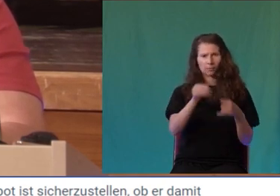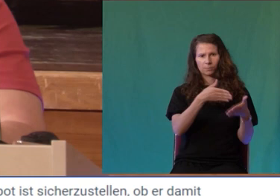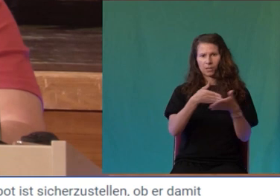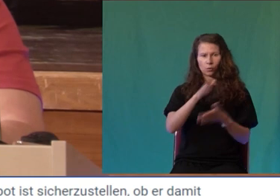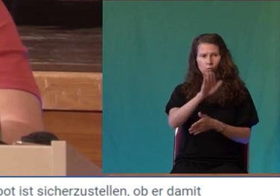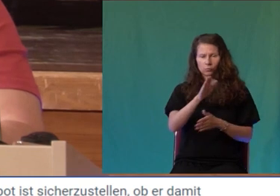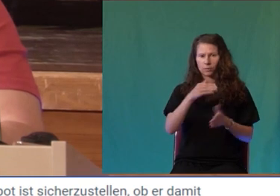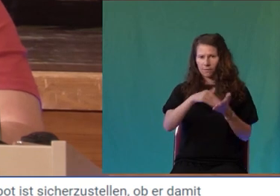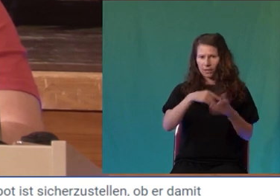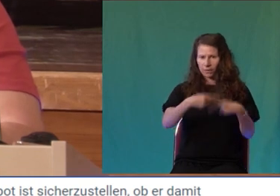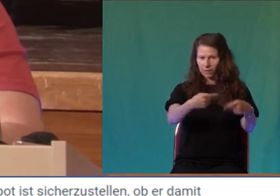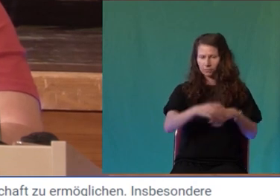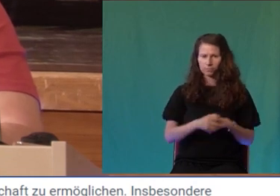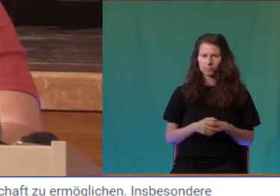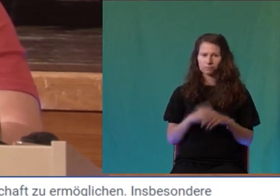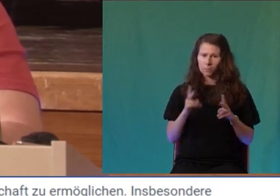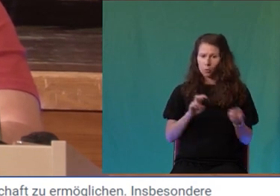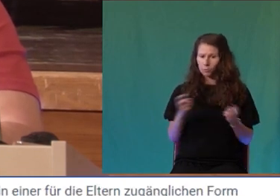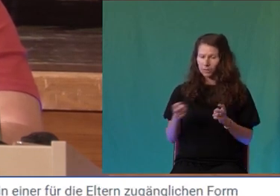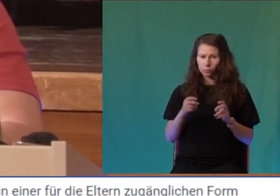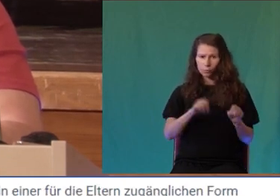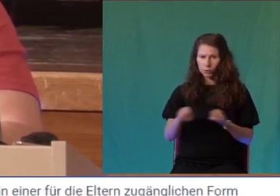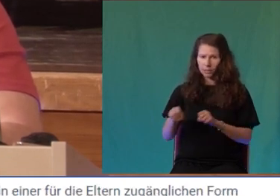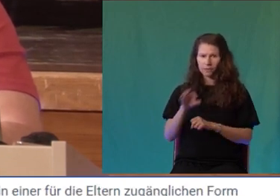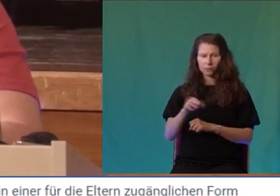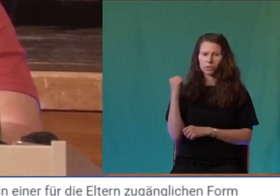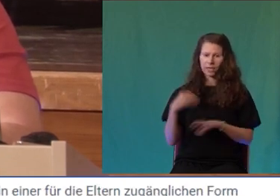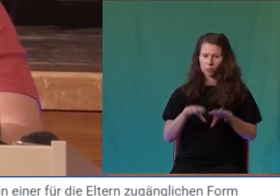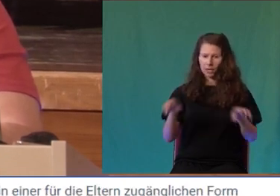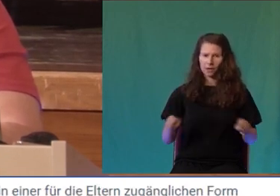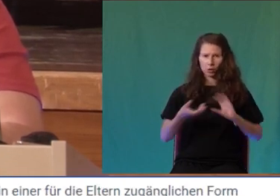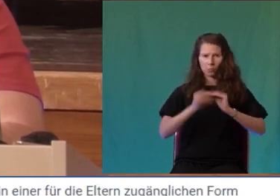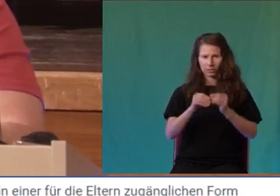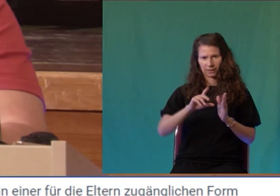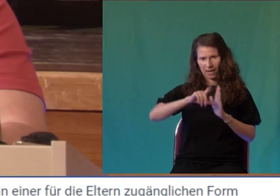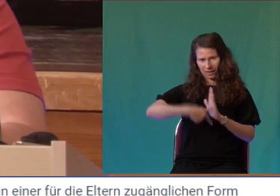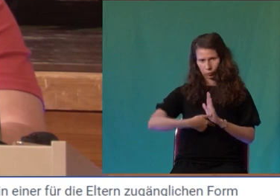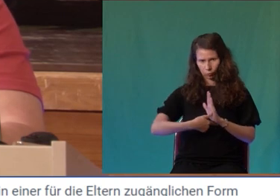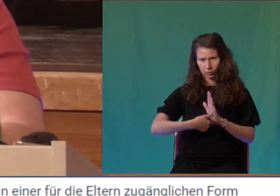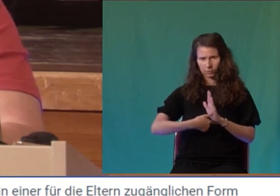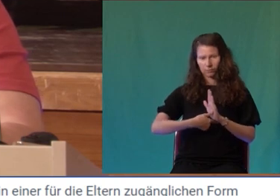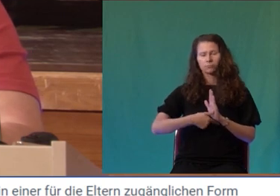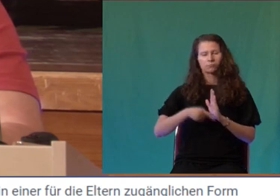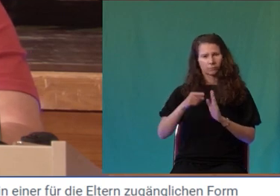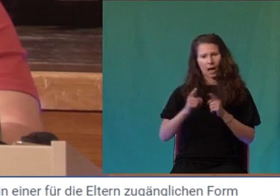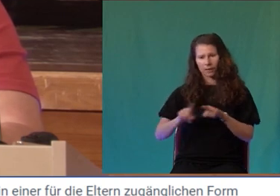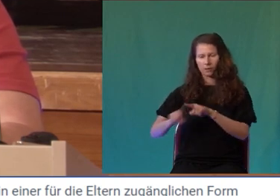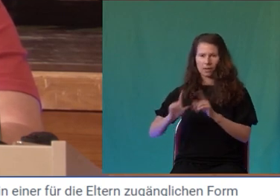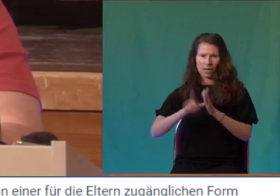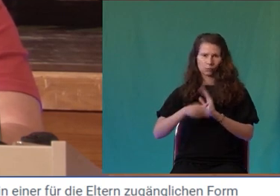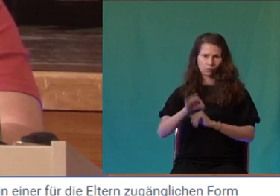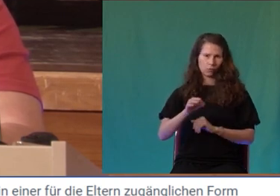und zu Umsetzungsmöglichkeiten trägerübergreifende Komplexleistungen sowie andere Leistung der